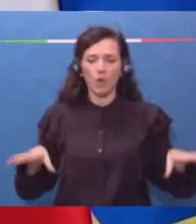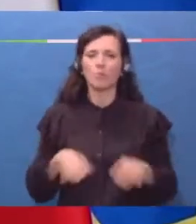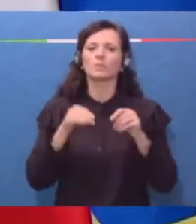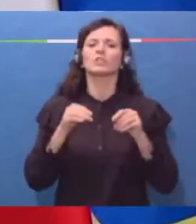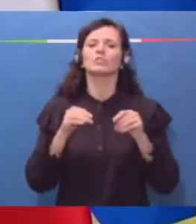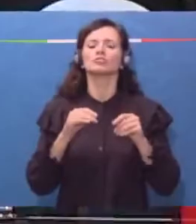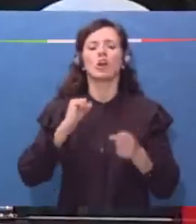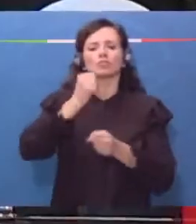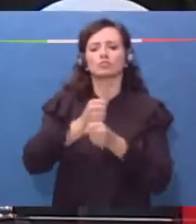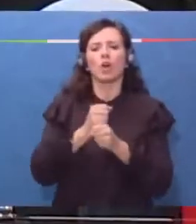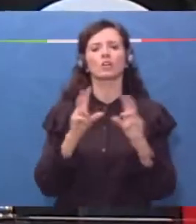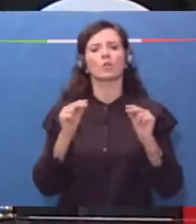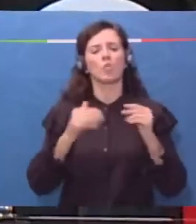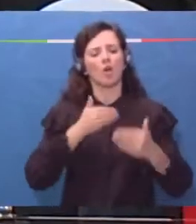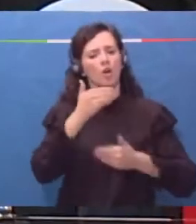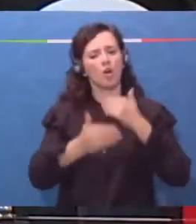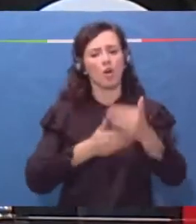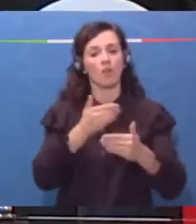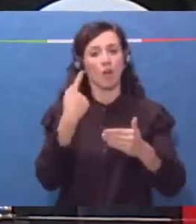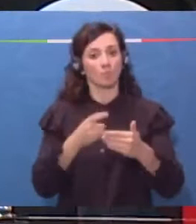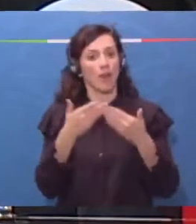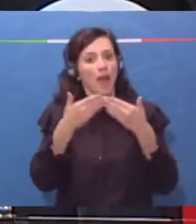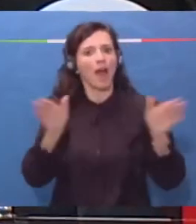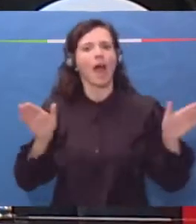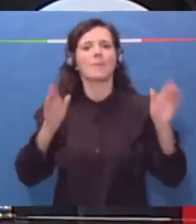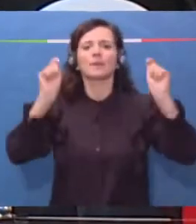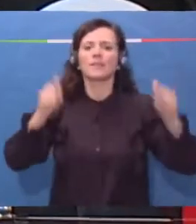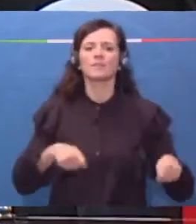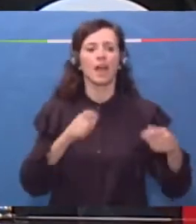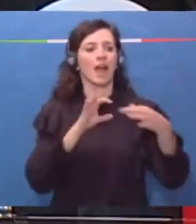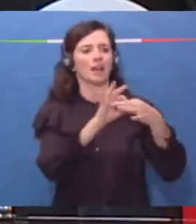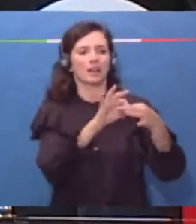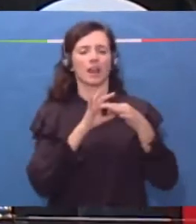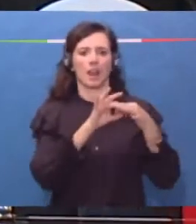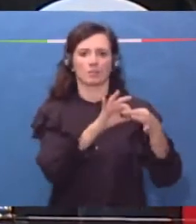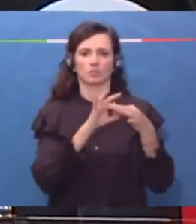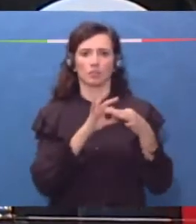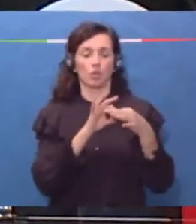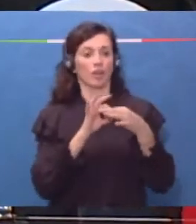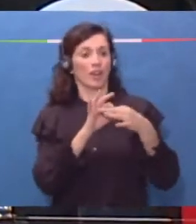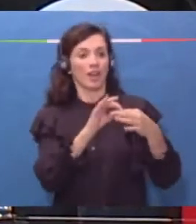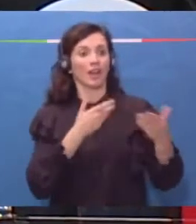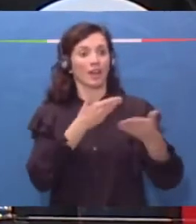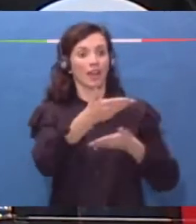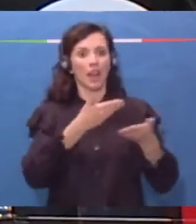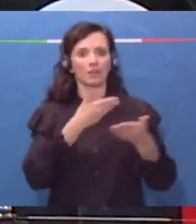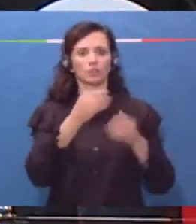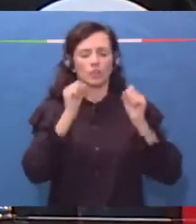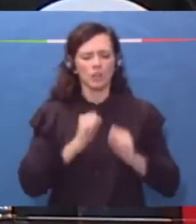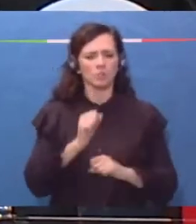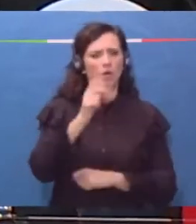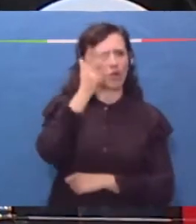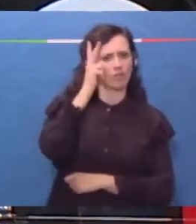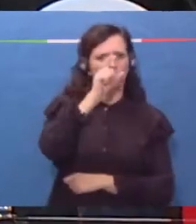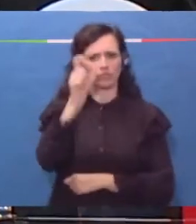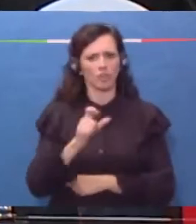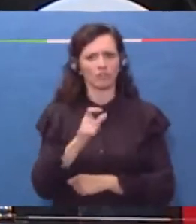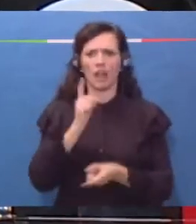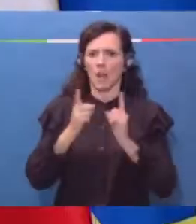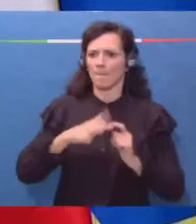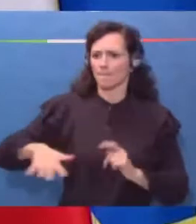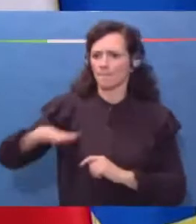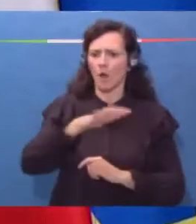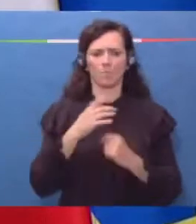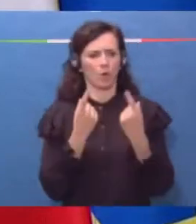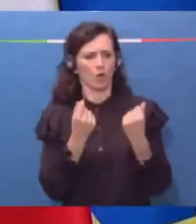nelle nostre relazioni consentirà di creare un riflesso italo-francese tra i nostri popoli, le nostre economie, i